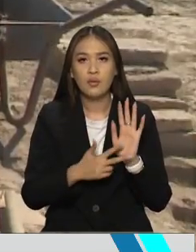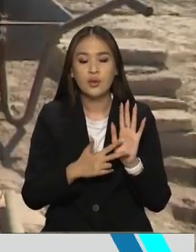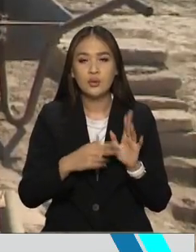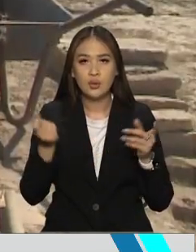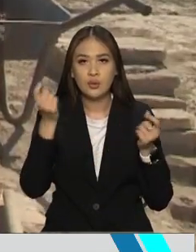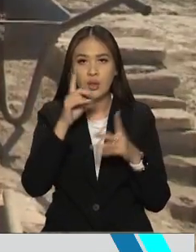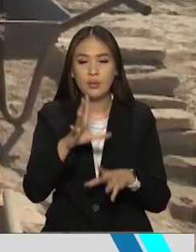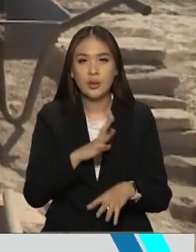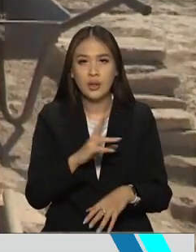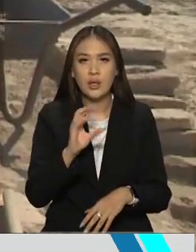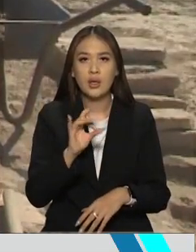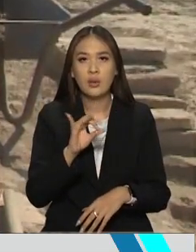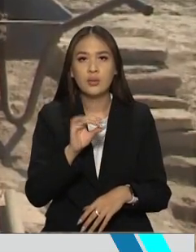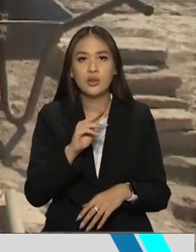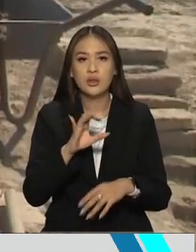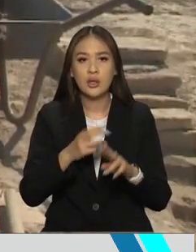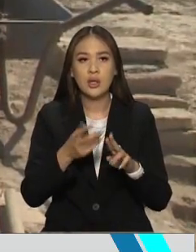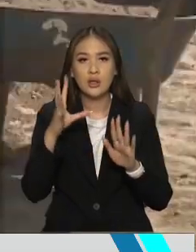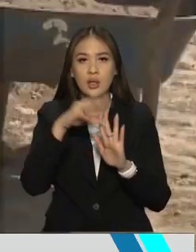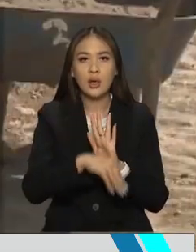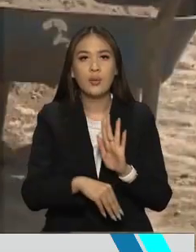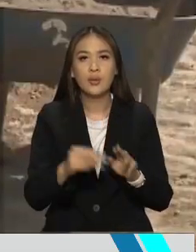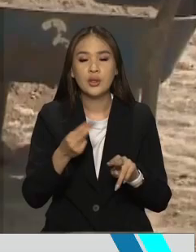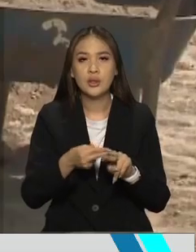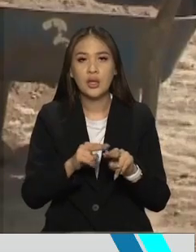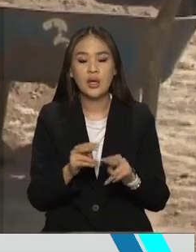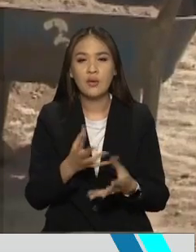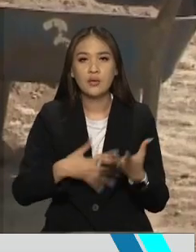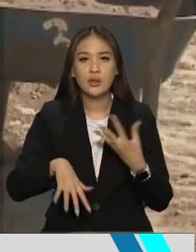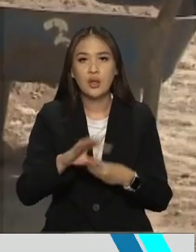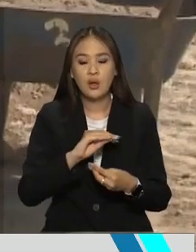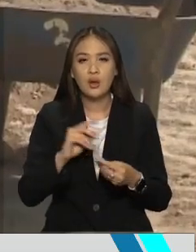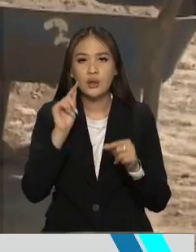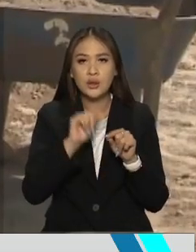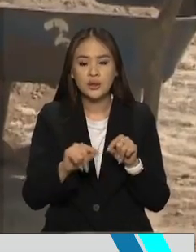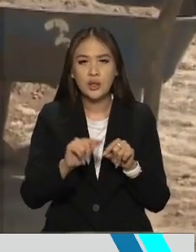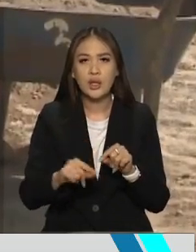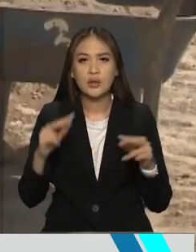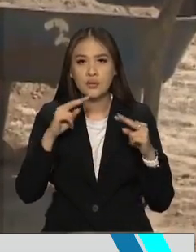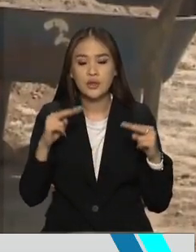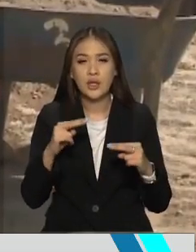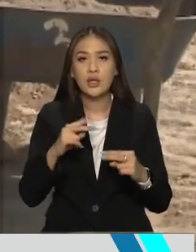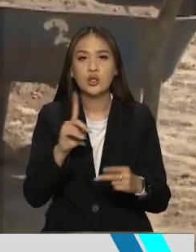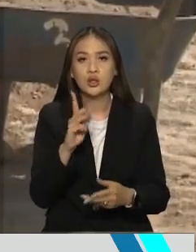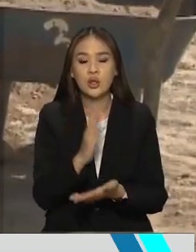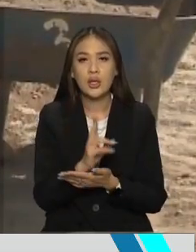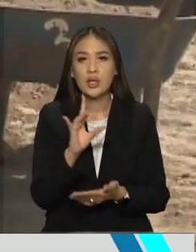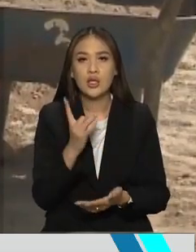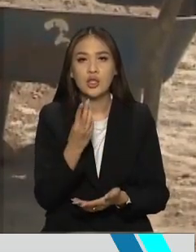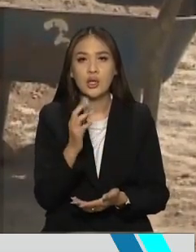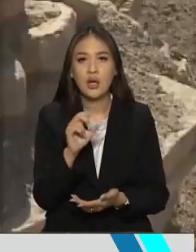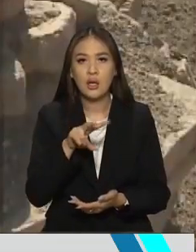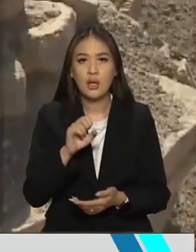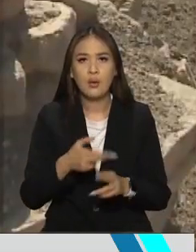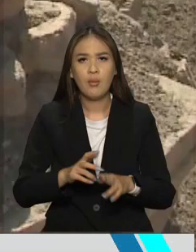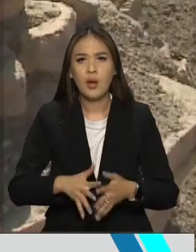керамические печи и десятки уникальных экспонатов эти находки по словам исследователей свидетельствуют о том что кашкала был одним из